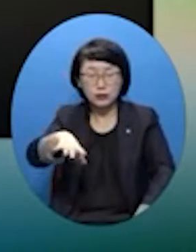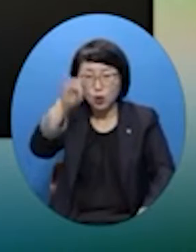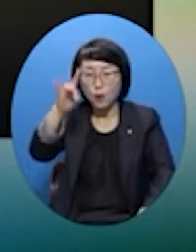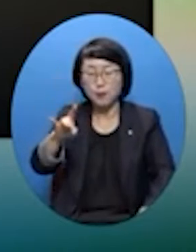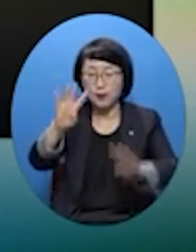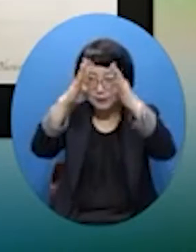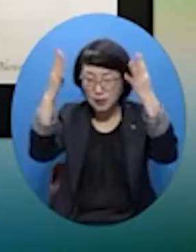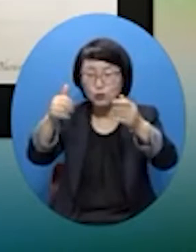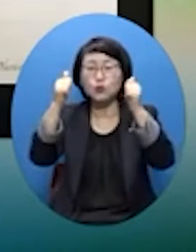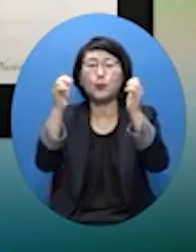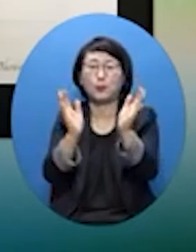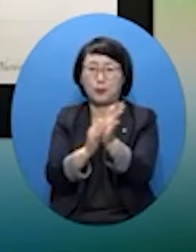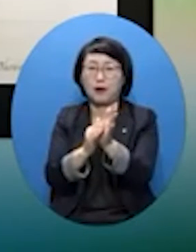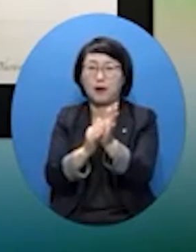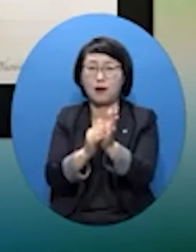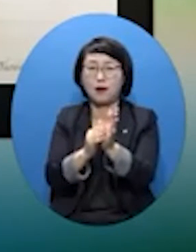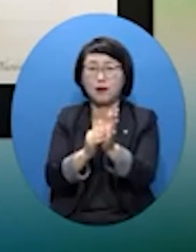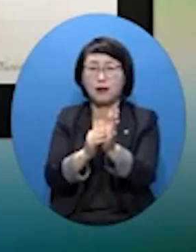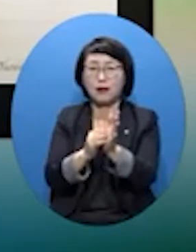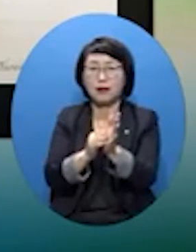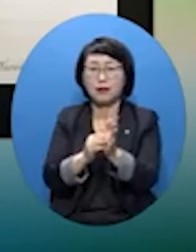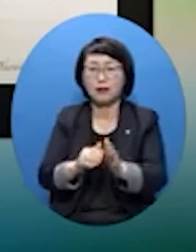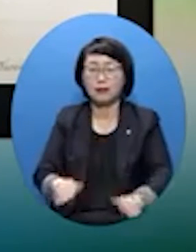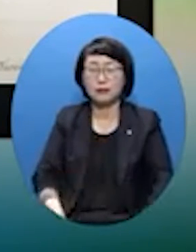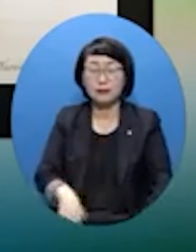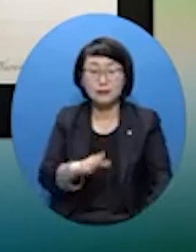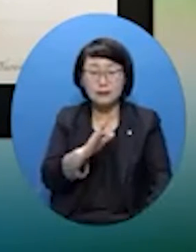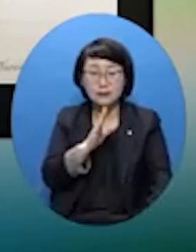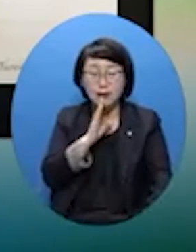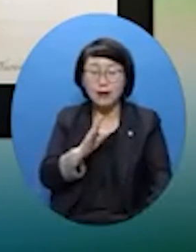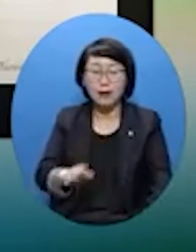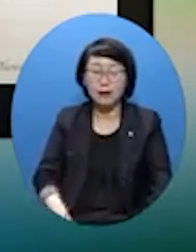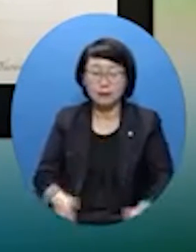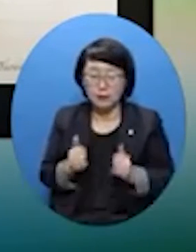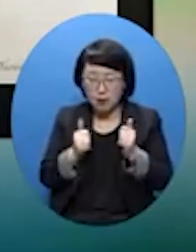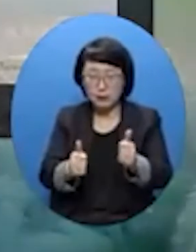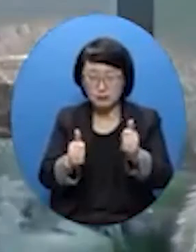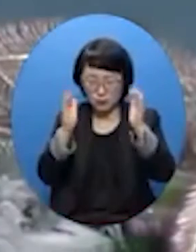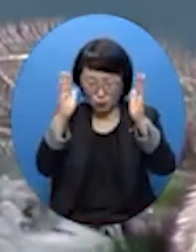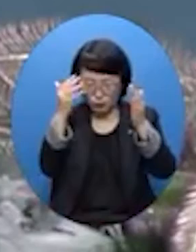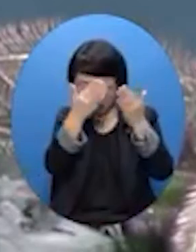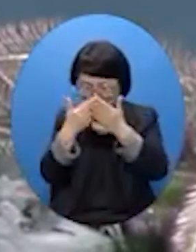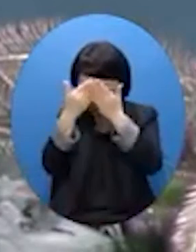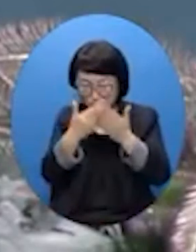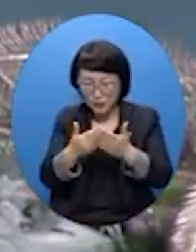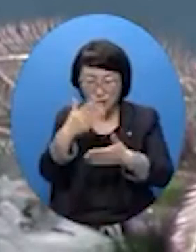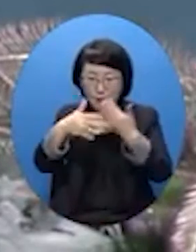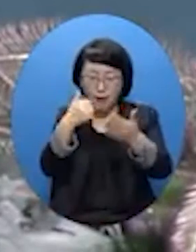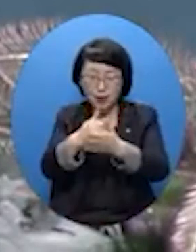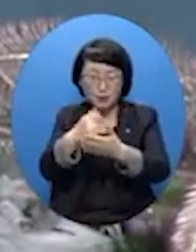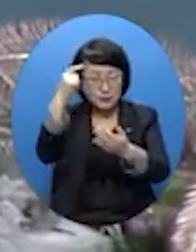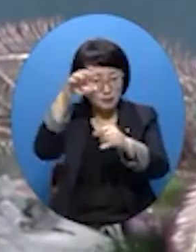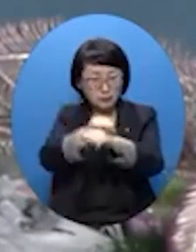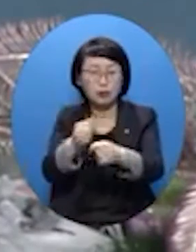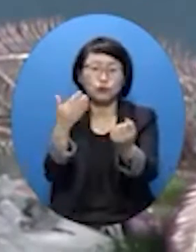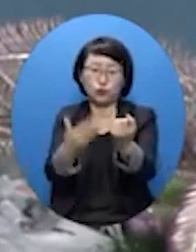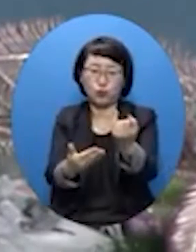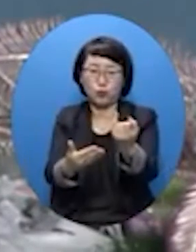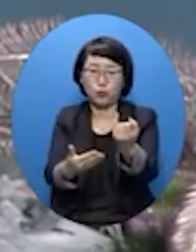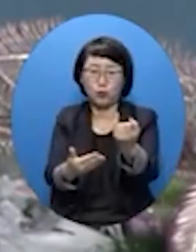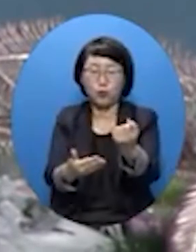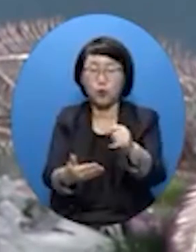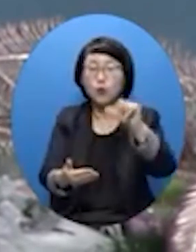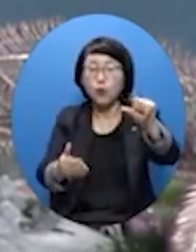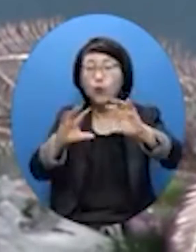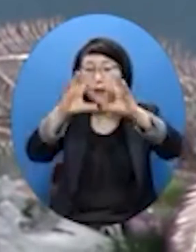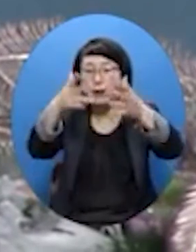4년제 대학을 졸업하고 얼마나 열심히 공부하고 또 하나님이 주신 지혜가 있었는지 5개